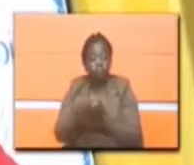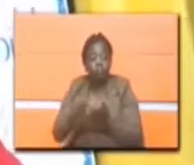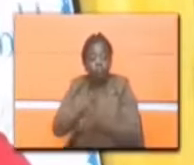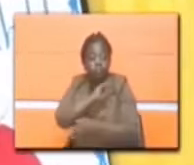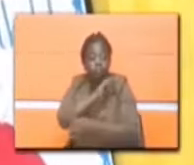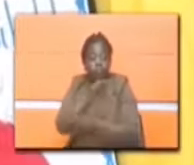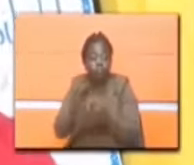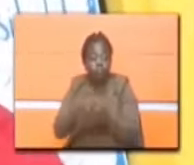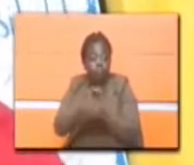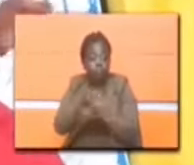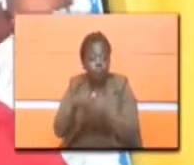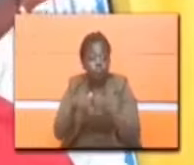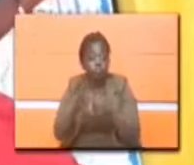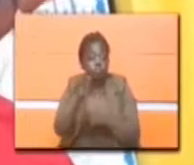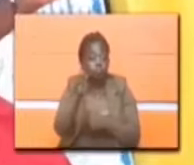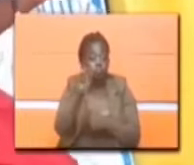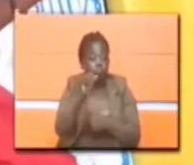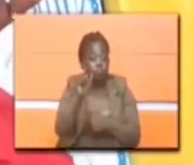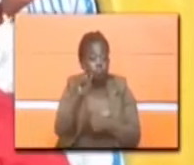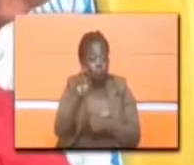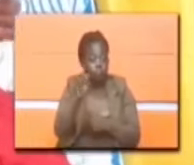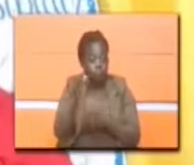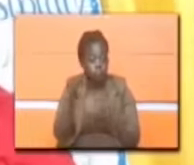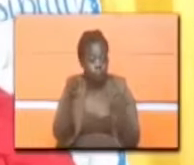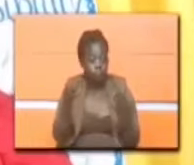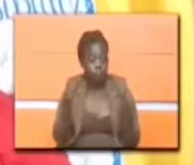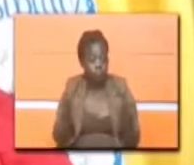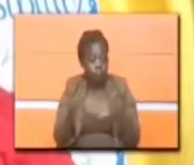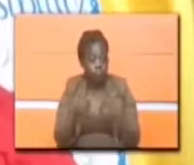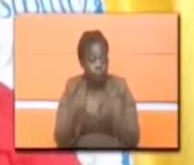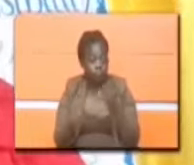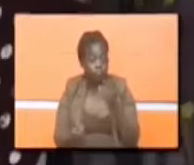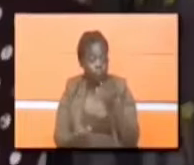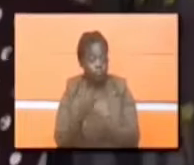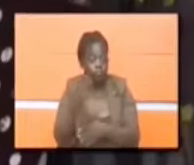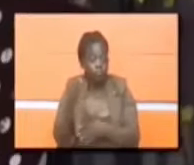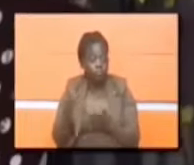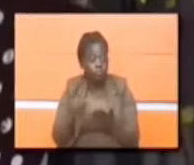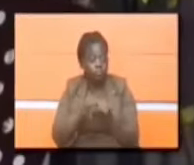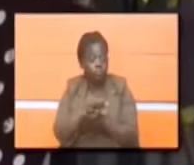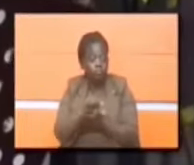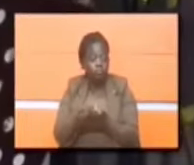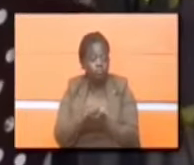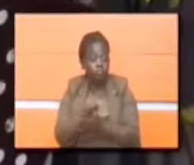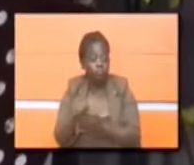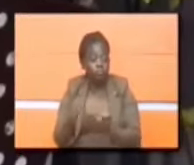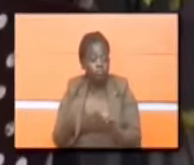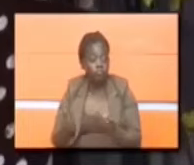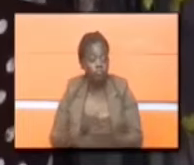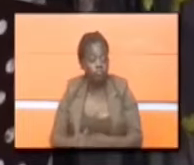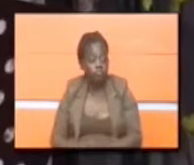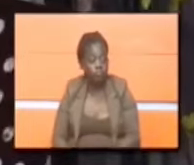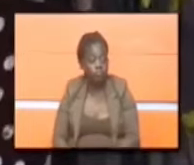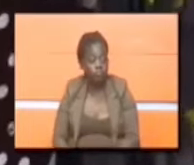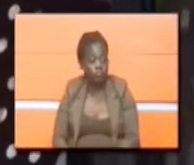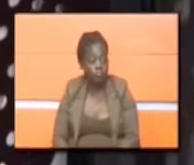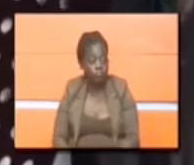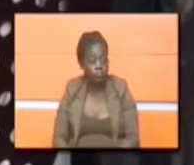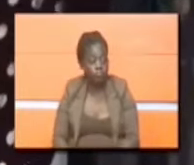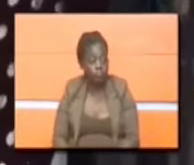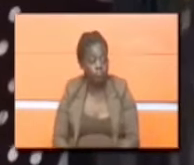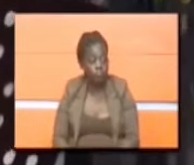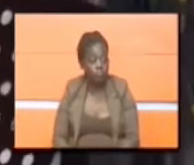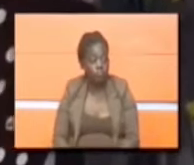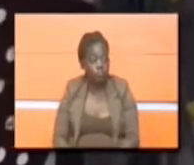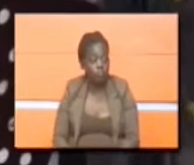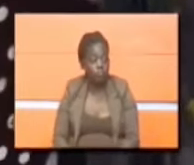production of waste at the memory population affects the environment. But then I don't care what it is.